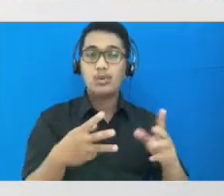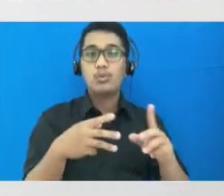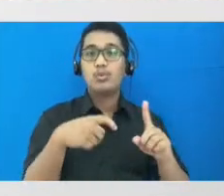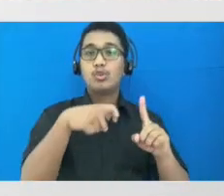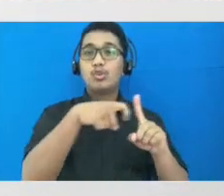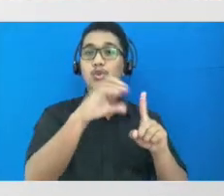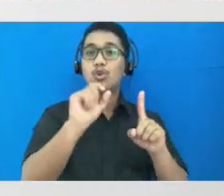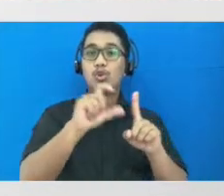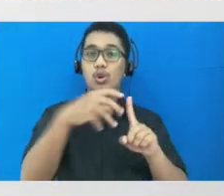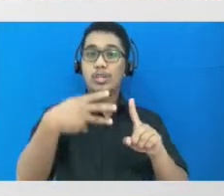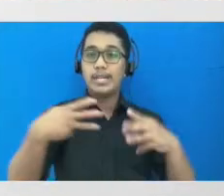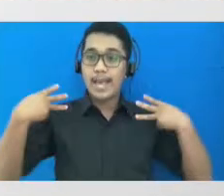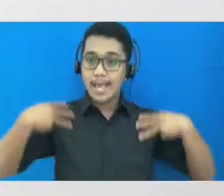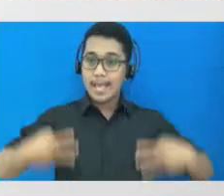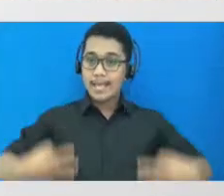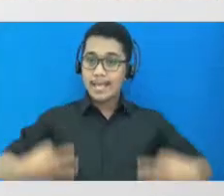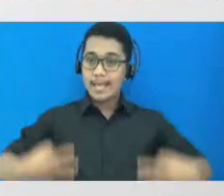sudah